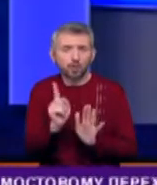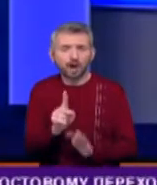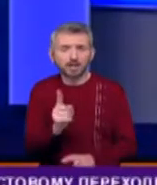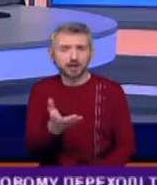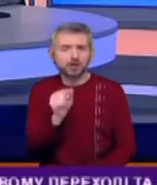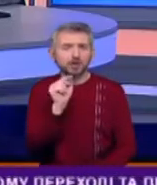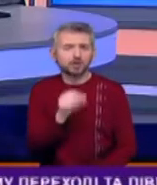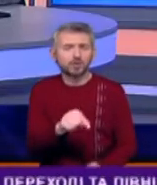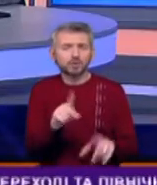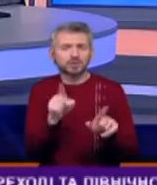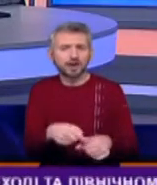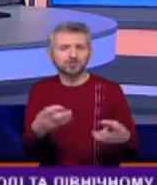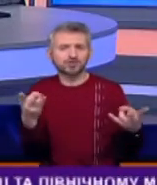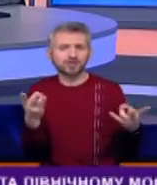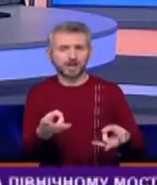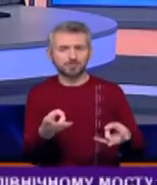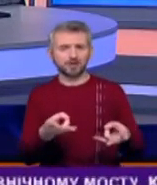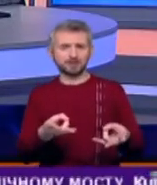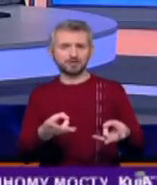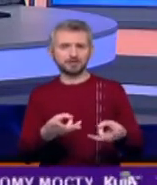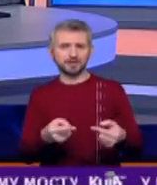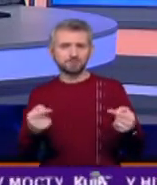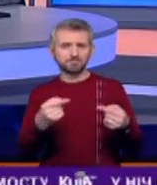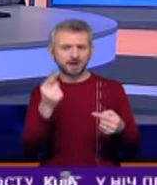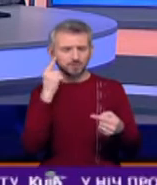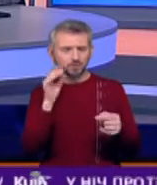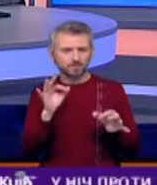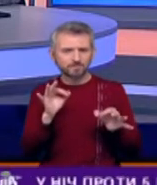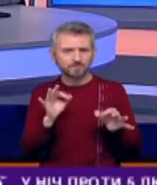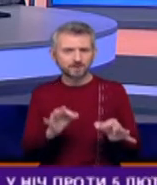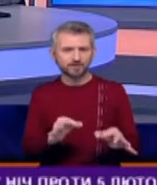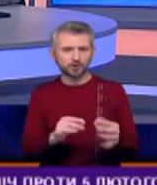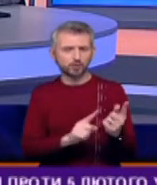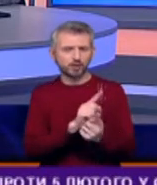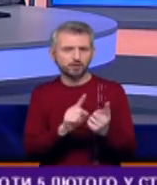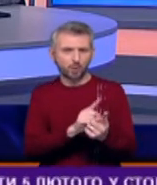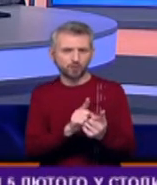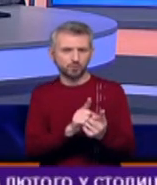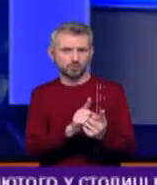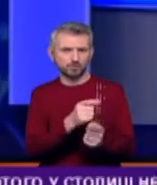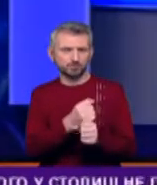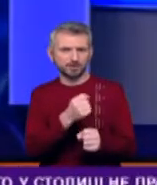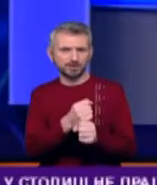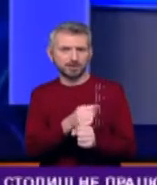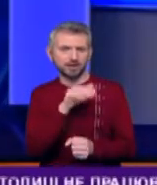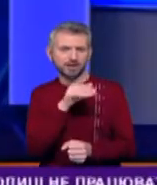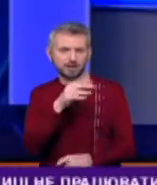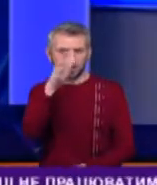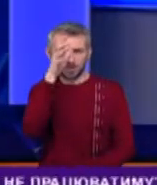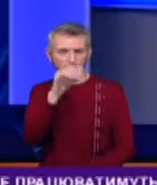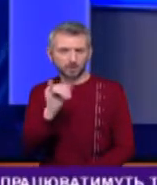менше тут теж треба певну виважену реформу робити Академії наук.